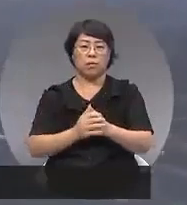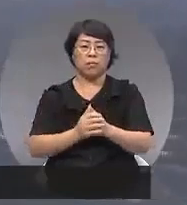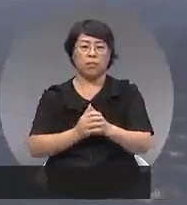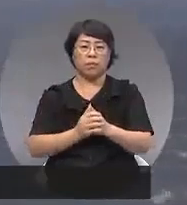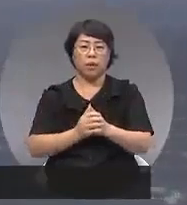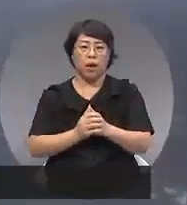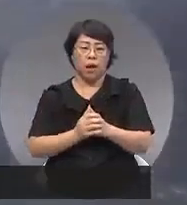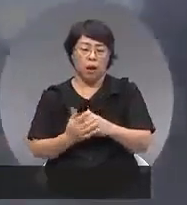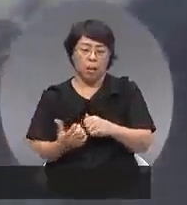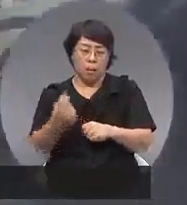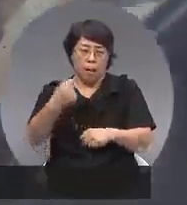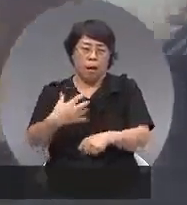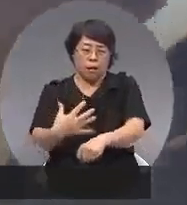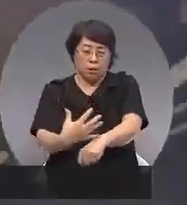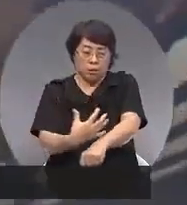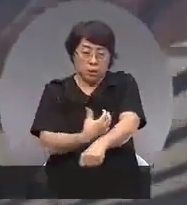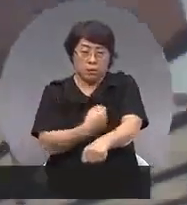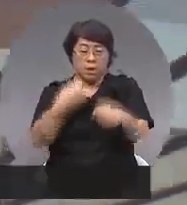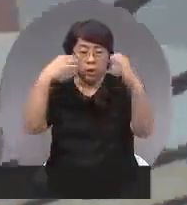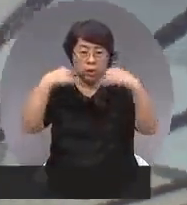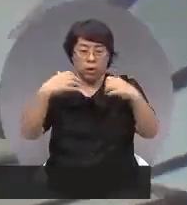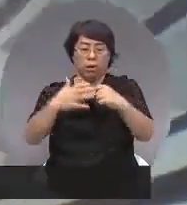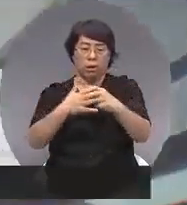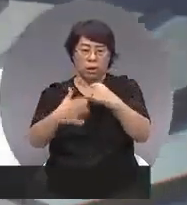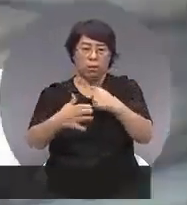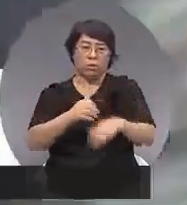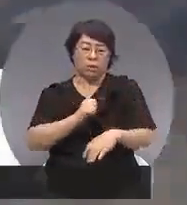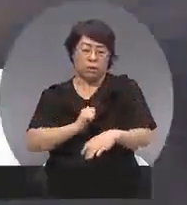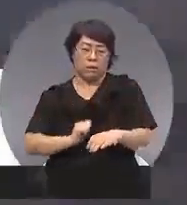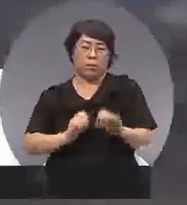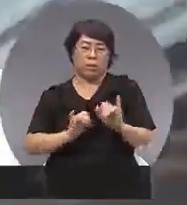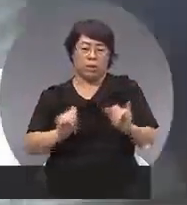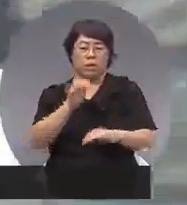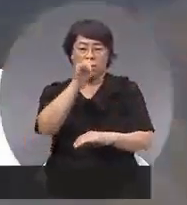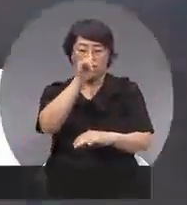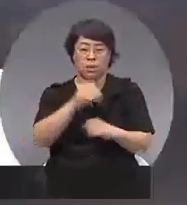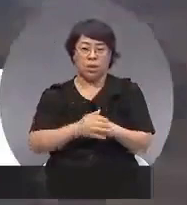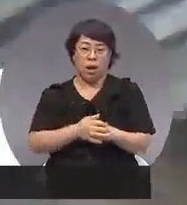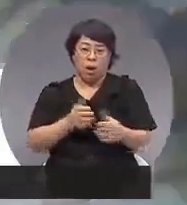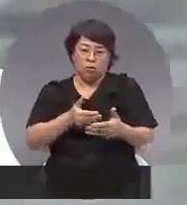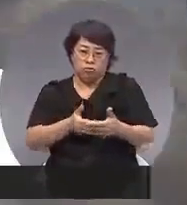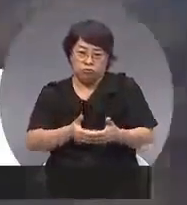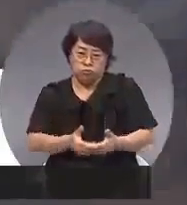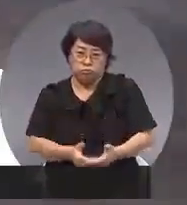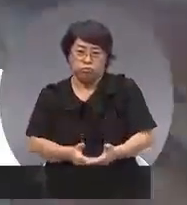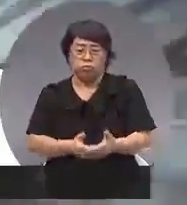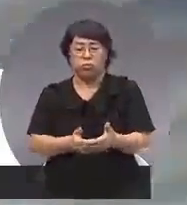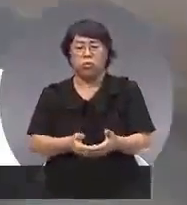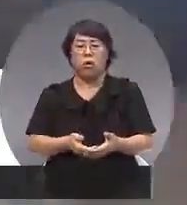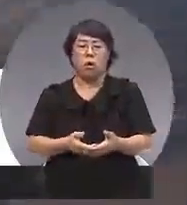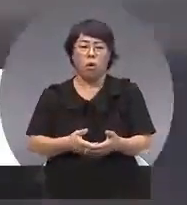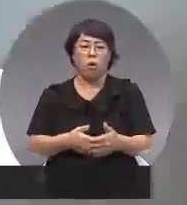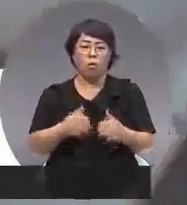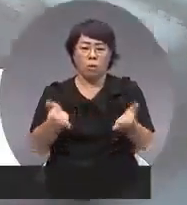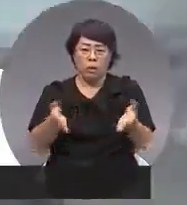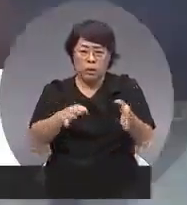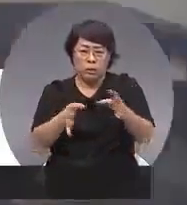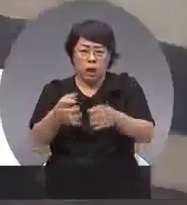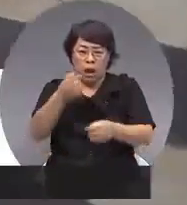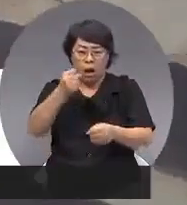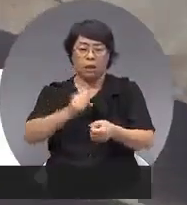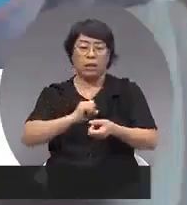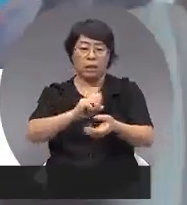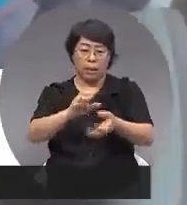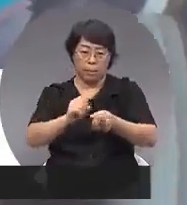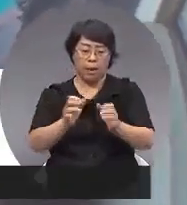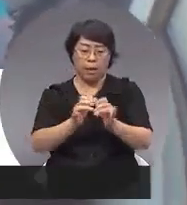때 이르게 찾아온 찜통 더위를 온 몸으로 견디는 이들이 있습니다 무거운 짐을 들고 쉴새없이 움직이는 택배기사 부터